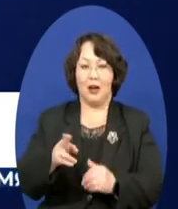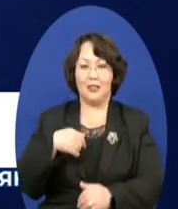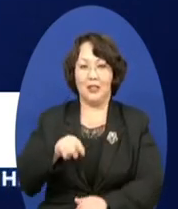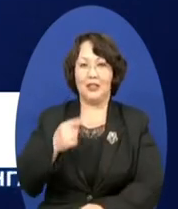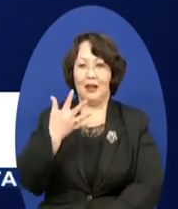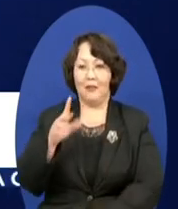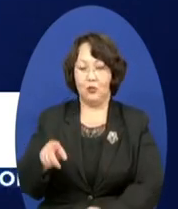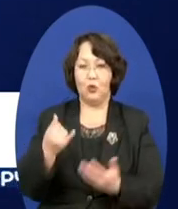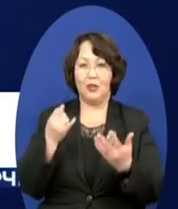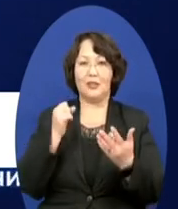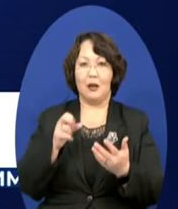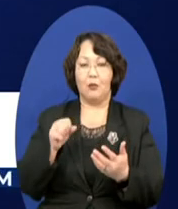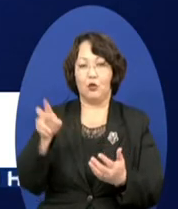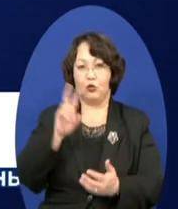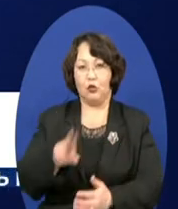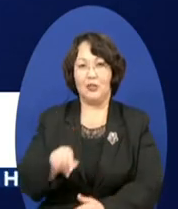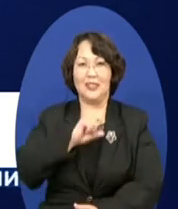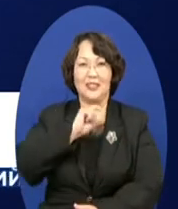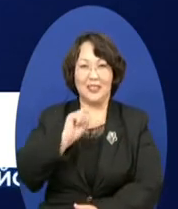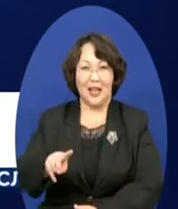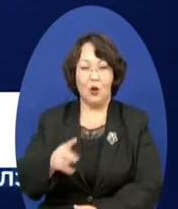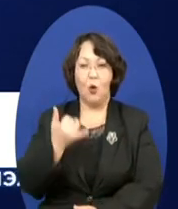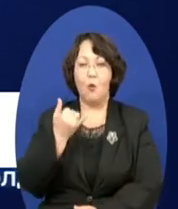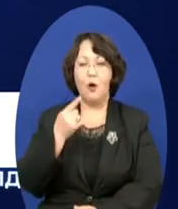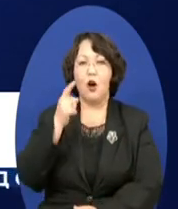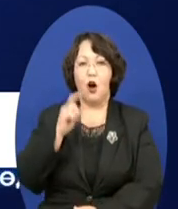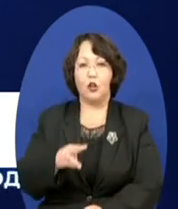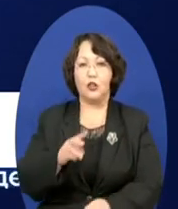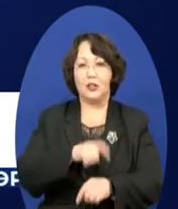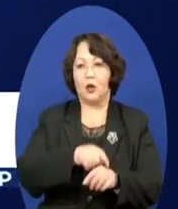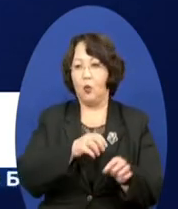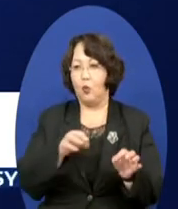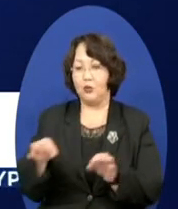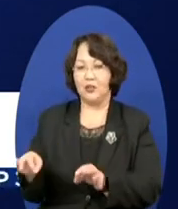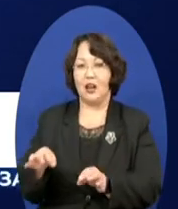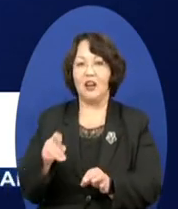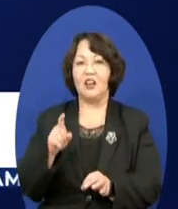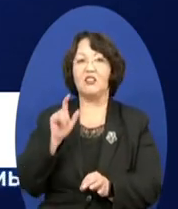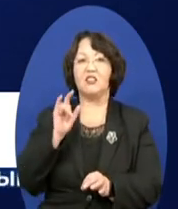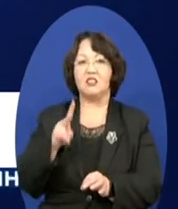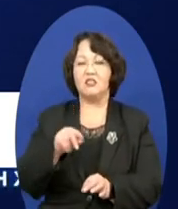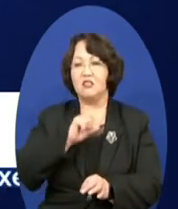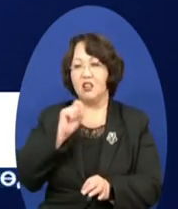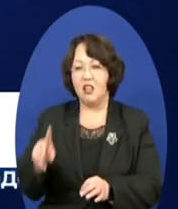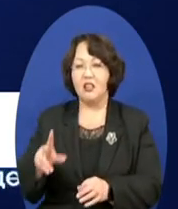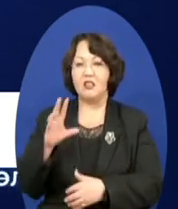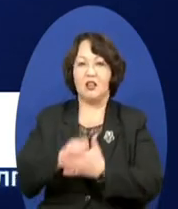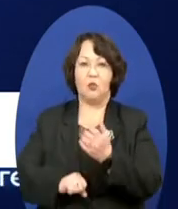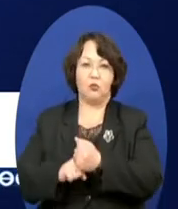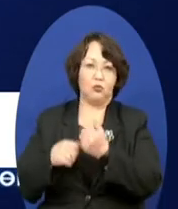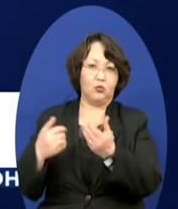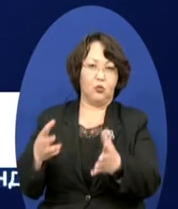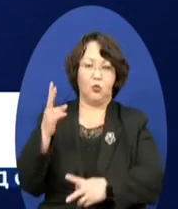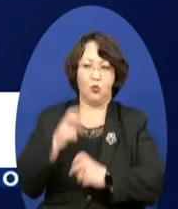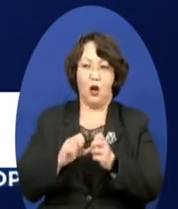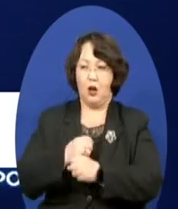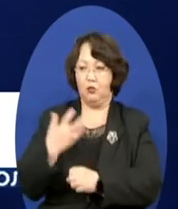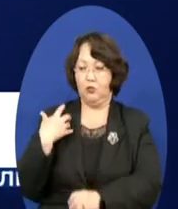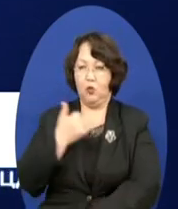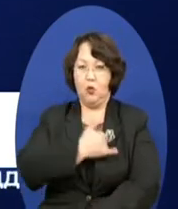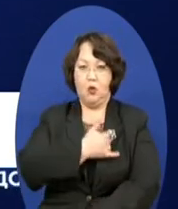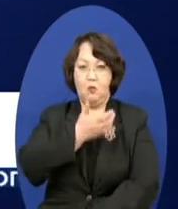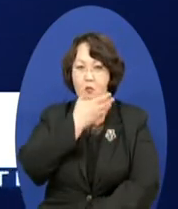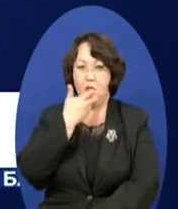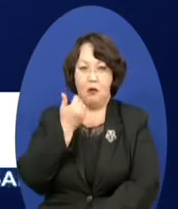5.6 сая амрикийн долларын зээлээр Улаанбаатар банкны хуцаа хэтэрсэн зээлийг санхүүжүүлсэн байна. За одоо тус үйлдвэр хариуцсан удирдлага